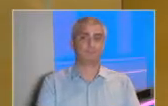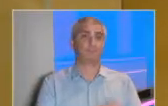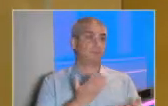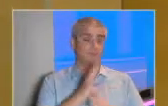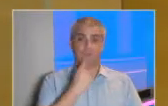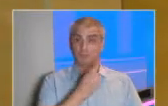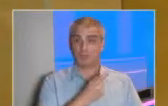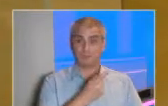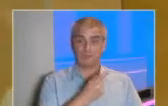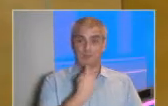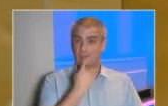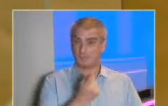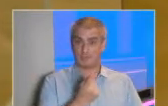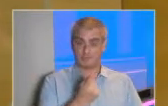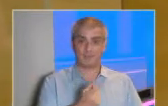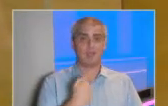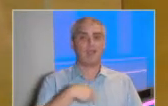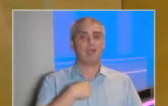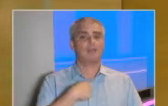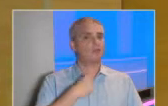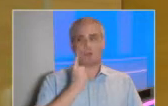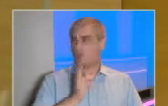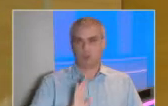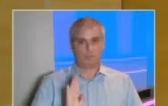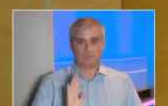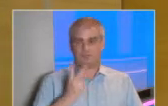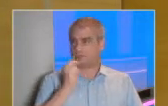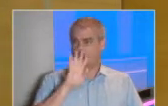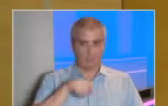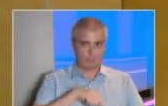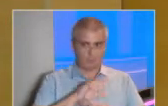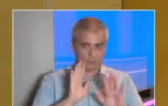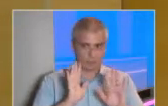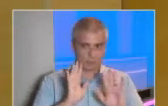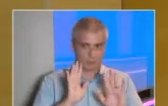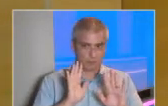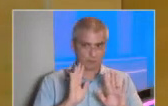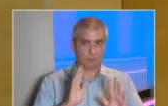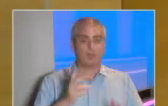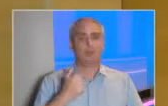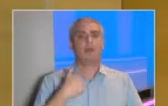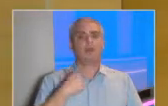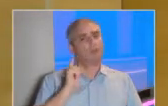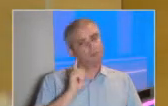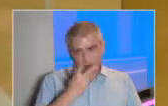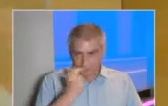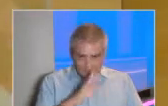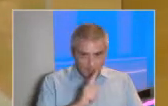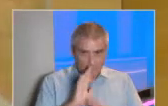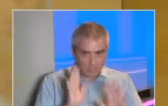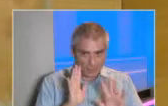לדברים שציינת, אנחנו לא צריכים 24 שעות, אנחנו לא צריכים אפילו 24